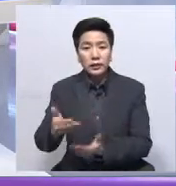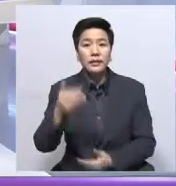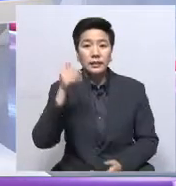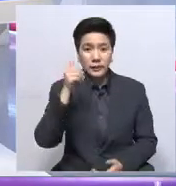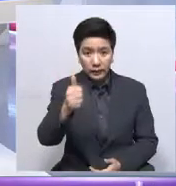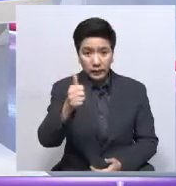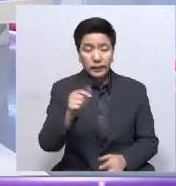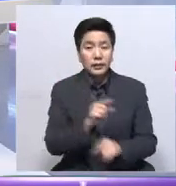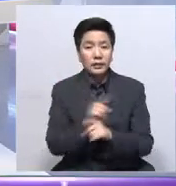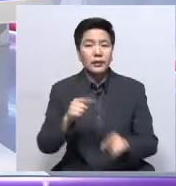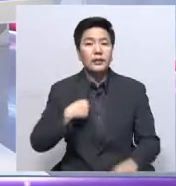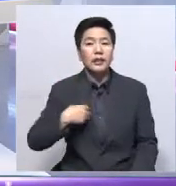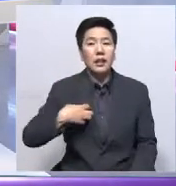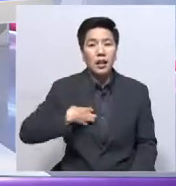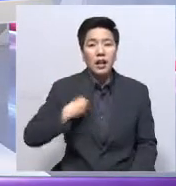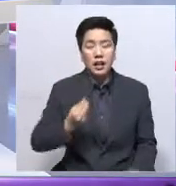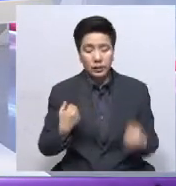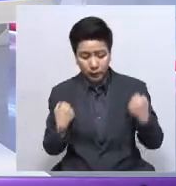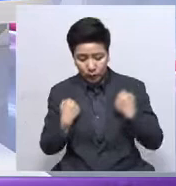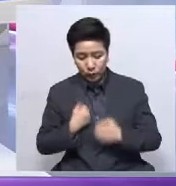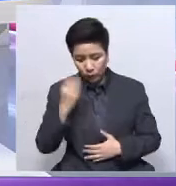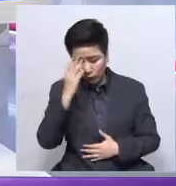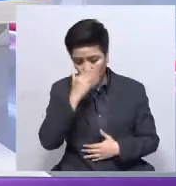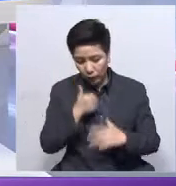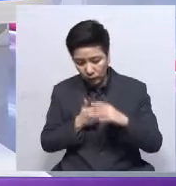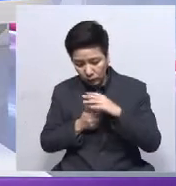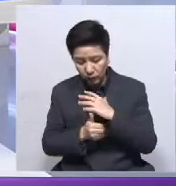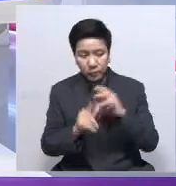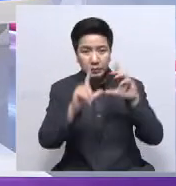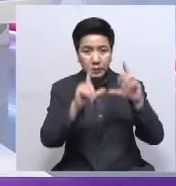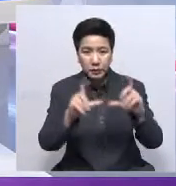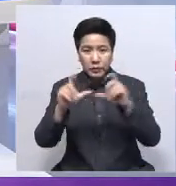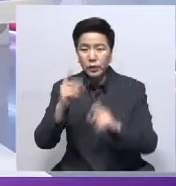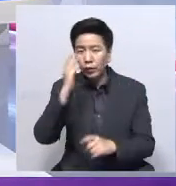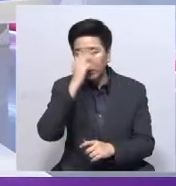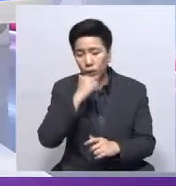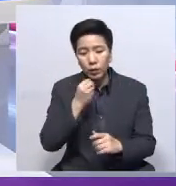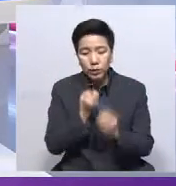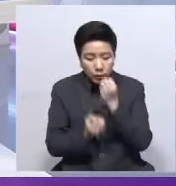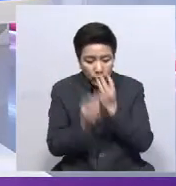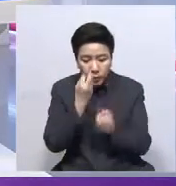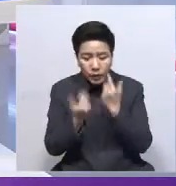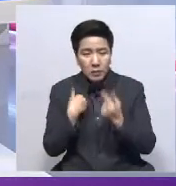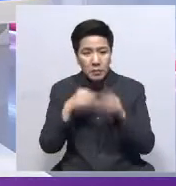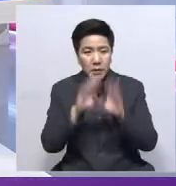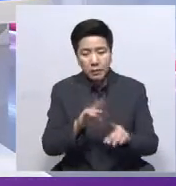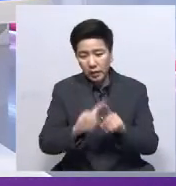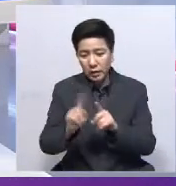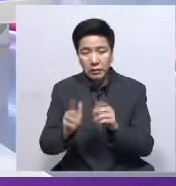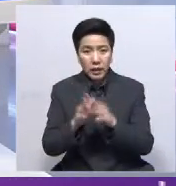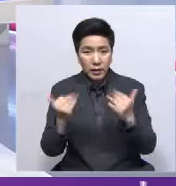ะครับ ค่ะแต่ว่าก็อยากให้แต่งตัวกันสวยๆนะไปร่วมกับถ่ายภาพกับดอกไม้หลากหลายพันเลย30กว่าชนิด